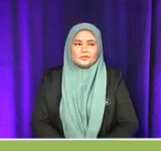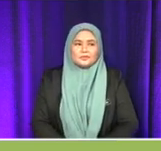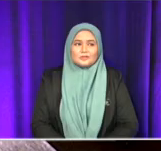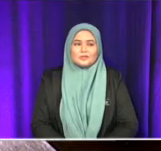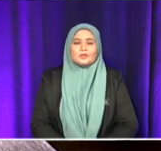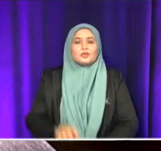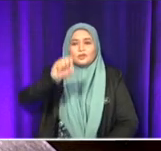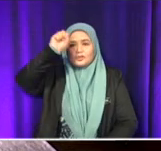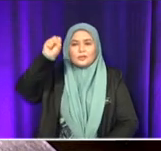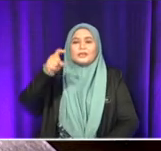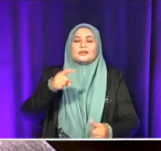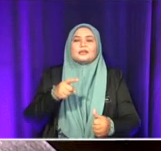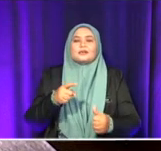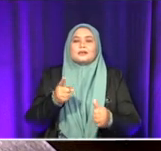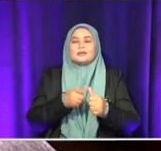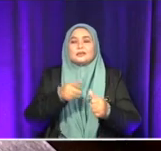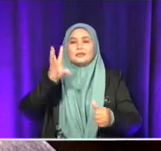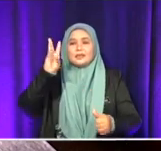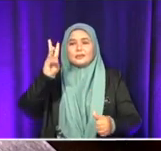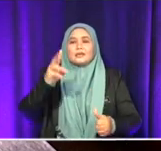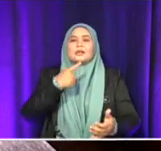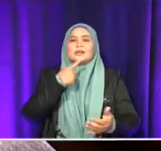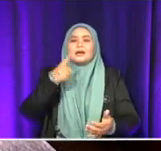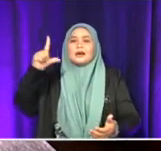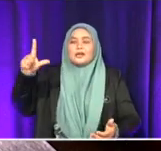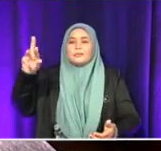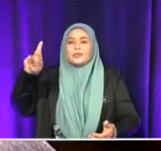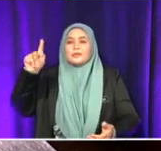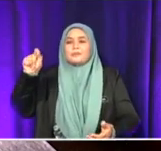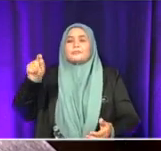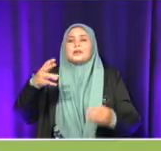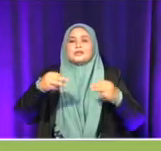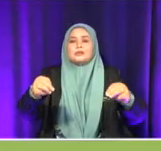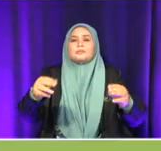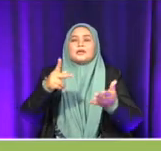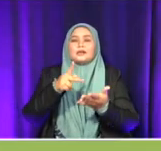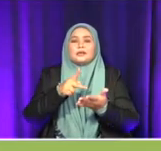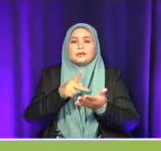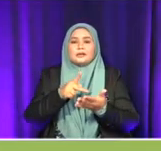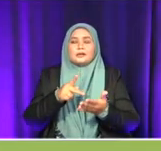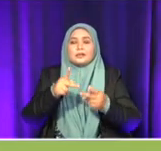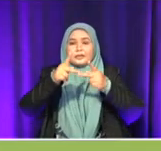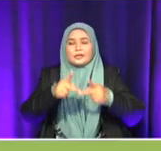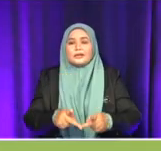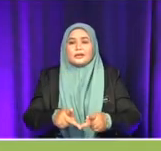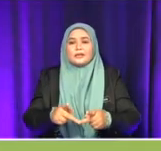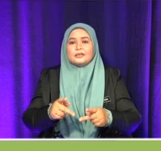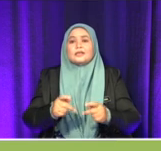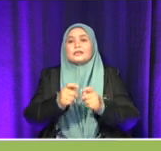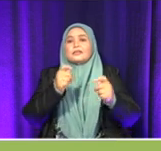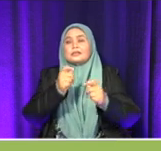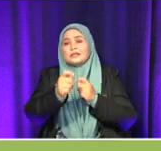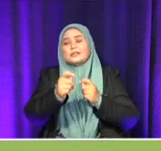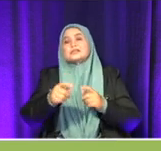yang keenam laporan halaman sistem pendidikan kebangsaan